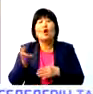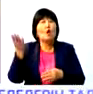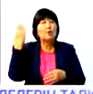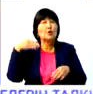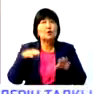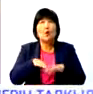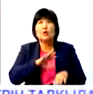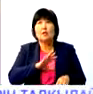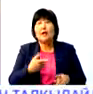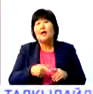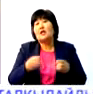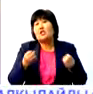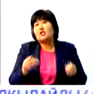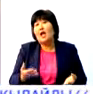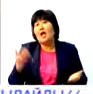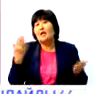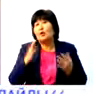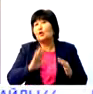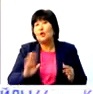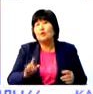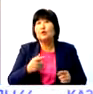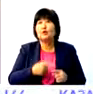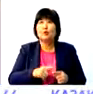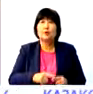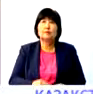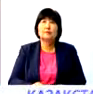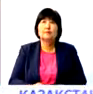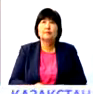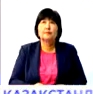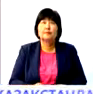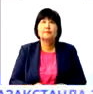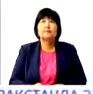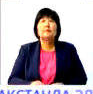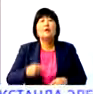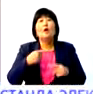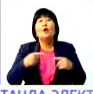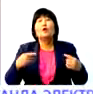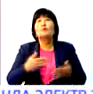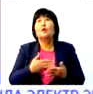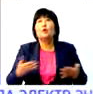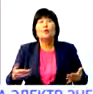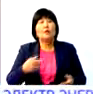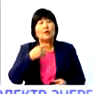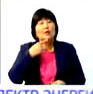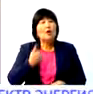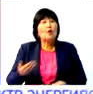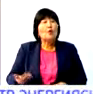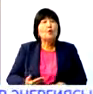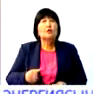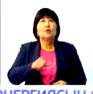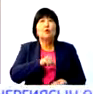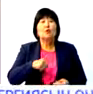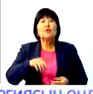болмаған. Және жай телехикая емес, жаңағы сабын сияқты көпірте бермеңдер деді, олай емес, өмірдің өзінен